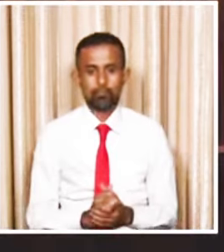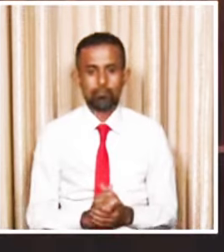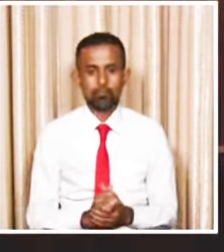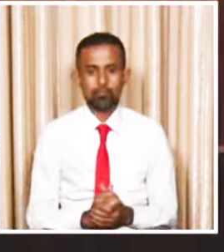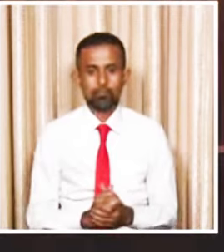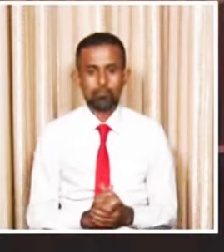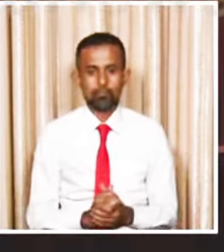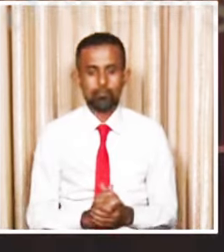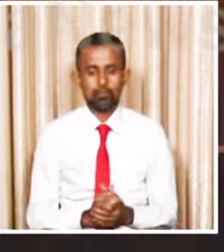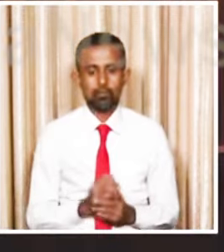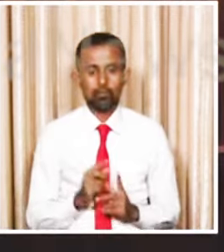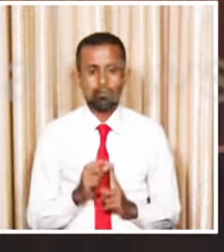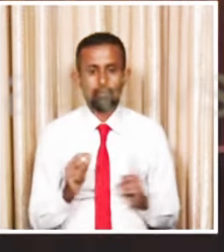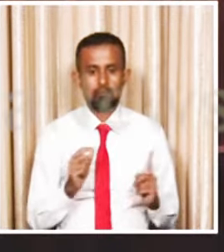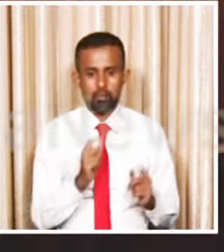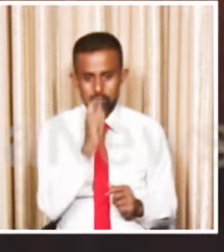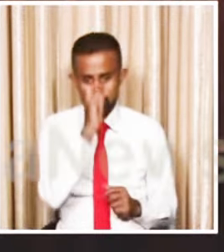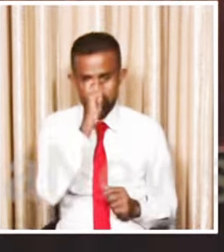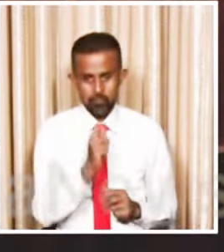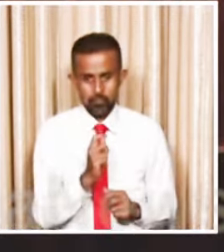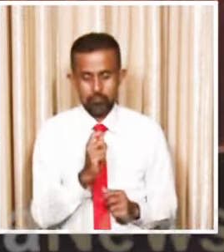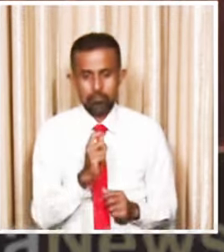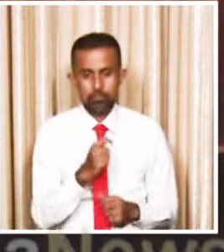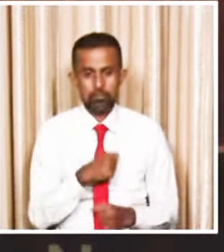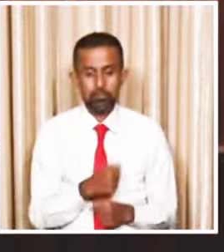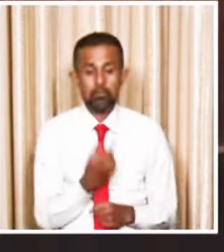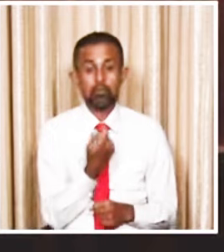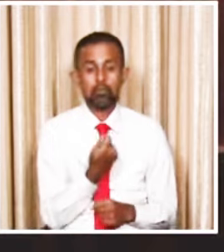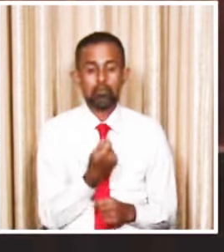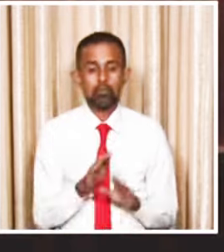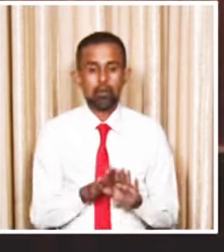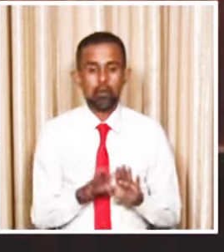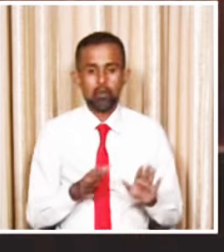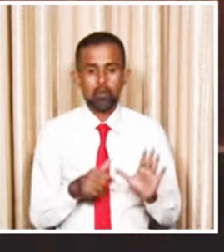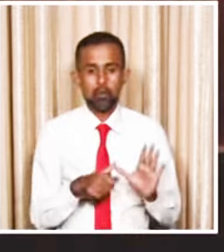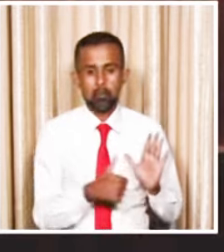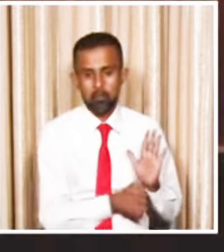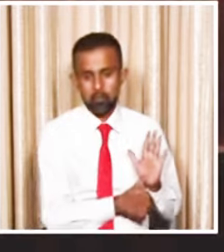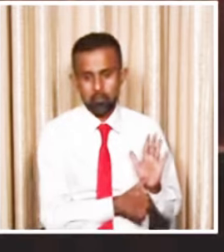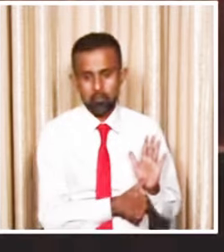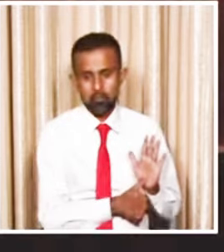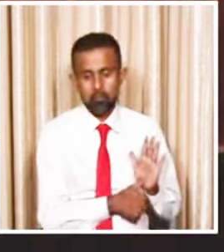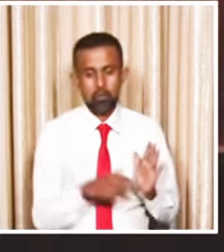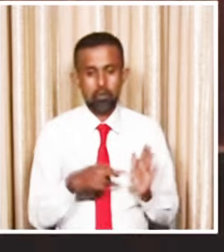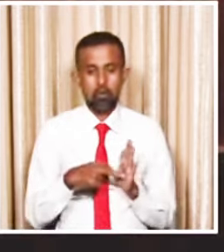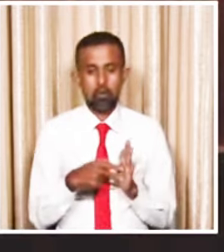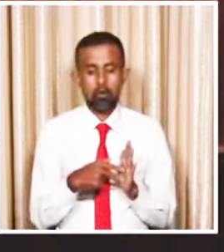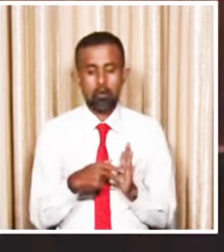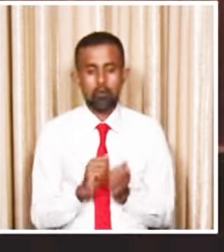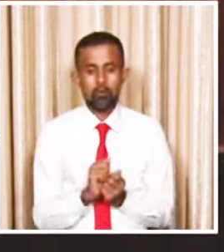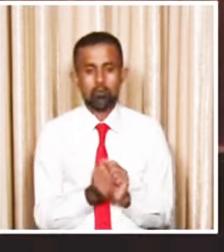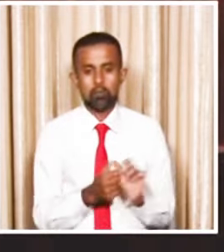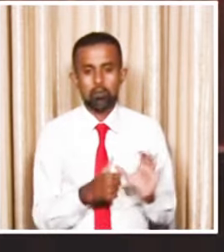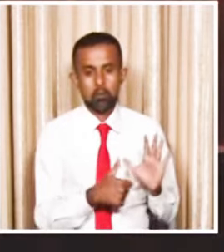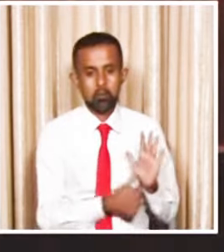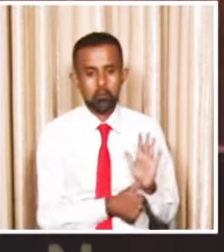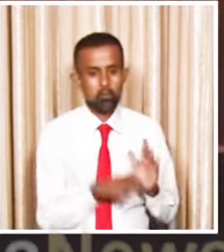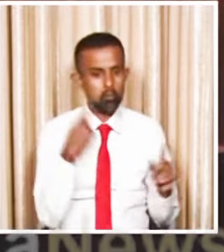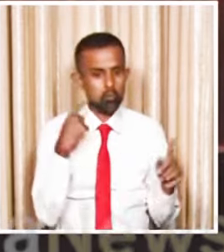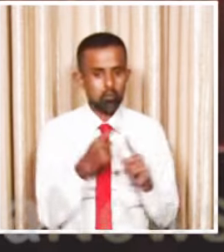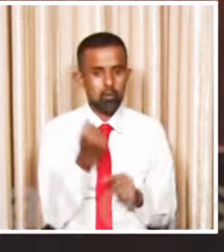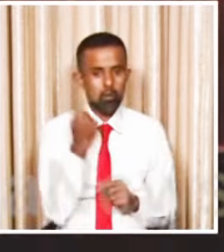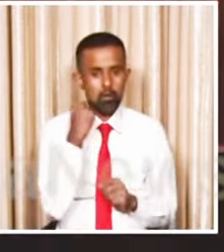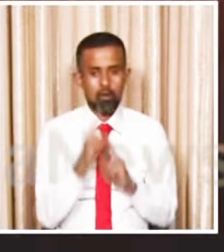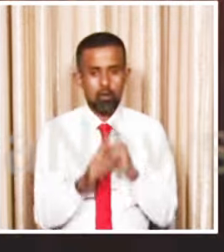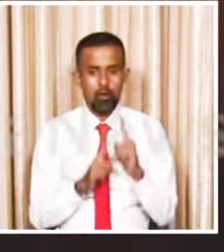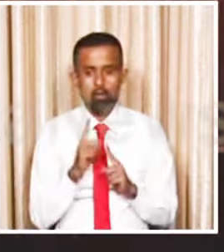గరు మూలాసునారుడి మంత్రిత్వముని రాజ్యమూల్య కలమనాకరణ పనత ఆర్థిక పరివర్తన పనతగన దాస్ ప్రకాశ